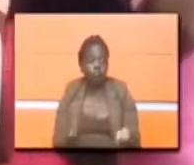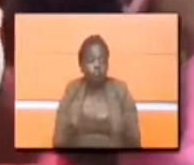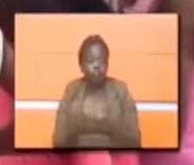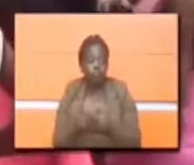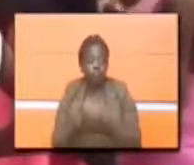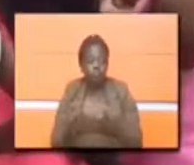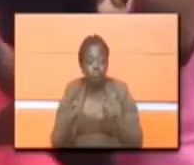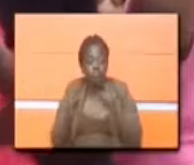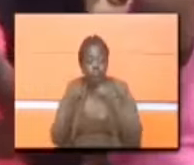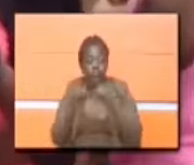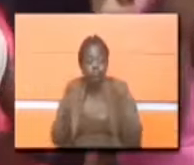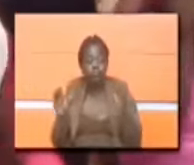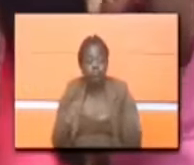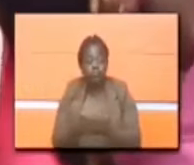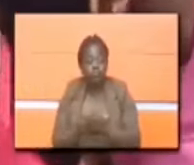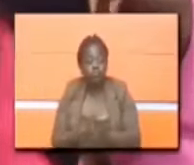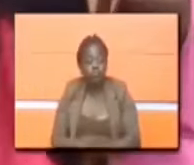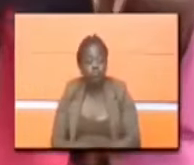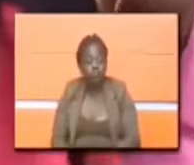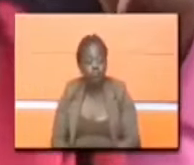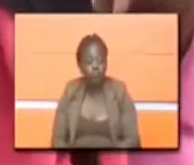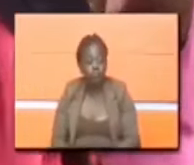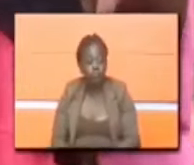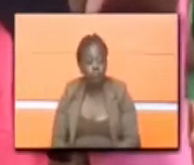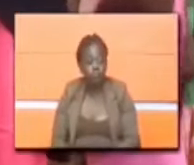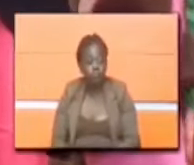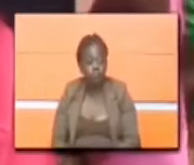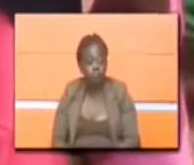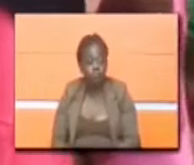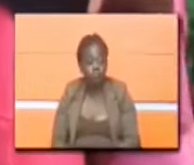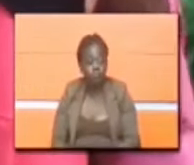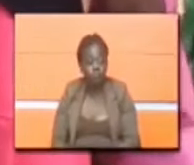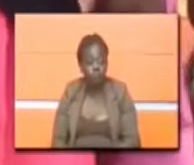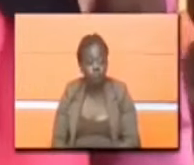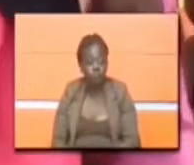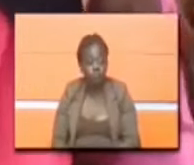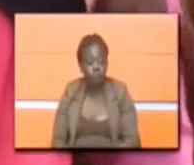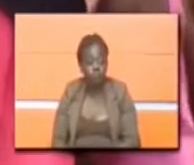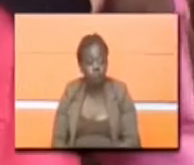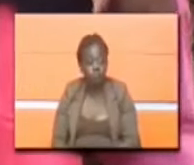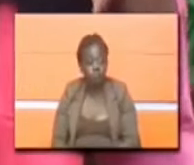weema. Bulega Steven yakusakidde gwino okulabukedde TV.